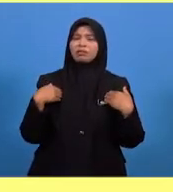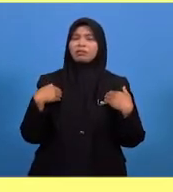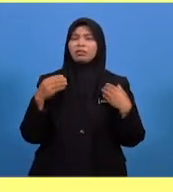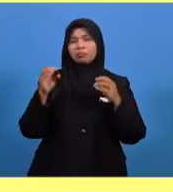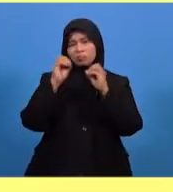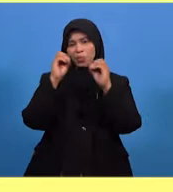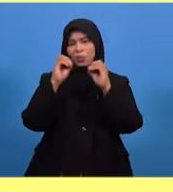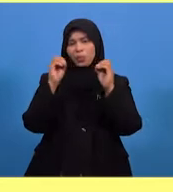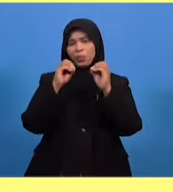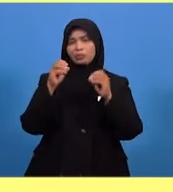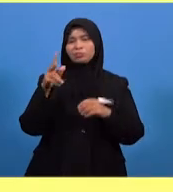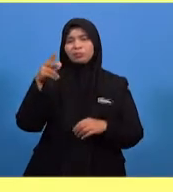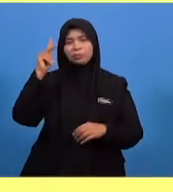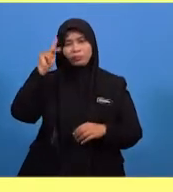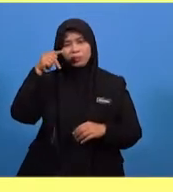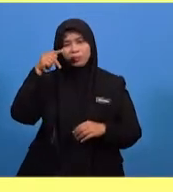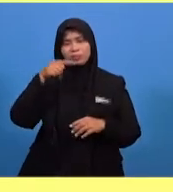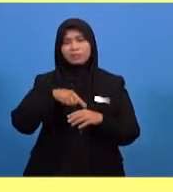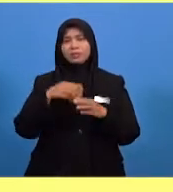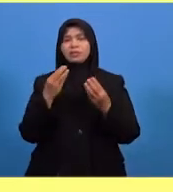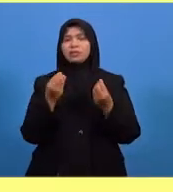di Tanah Melayu